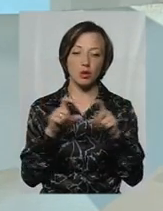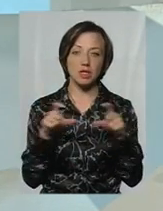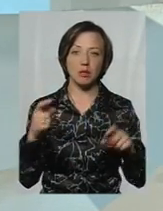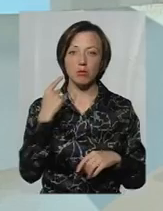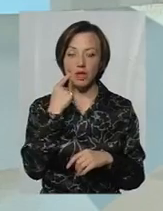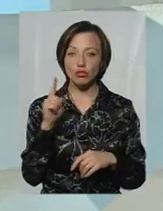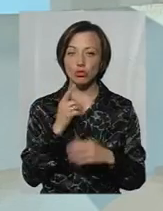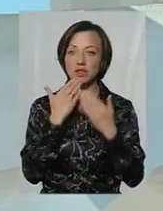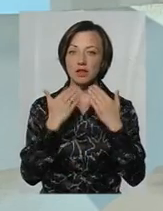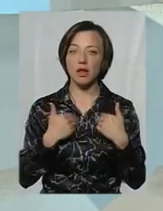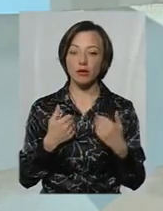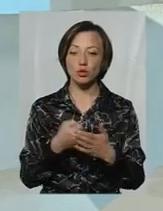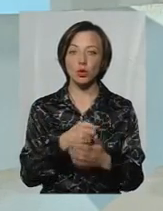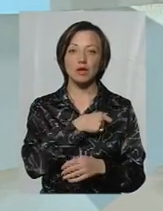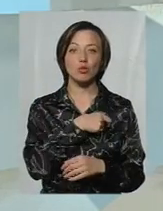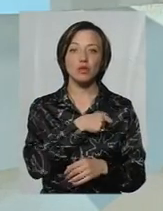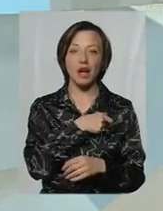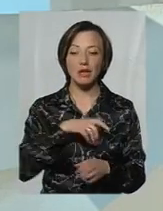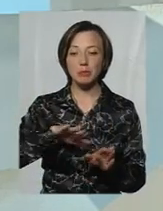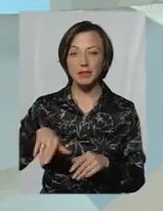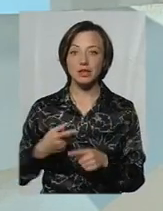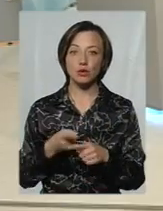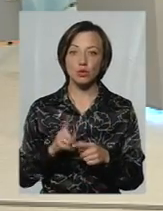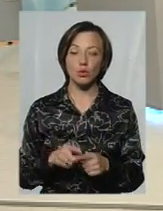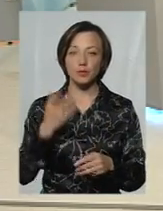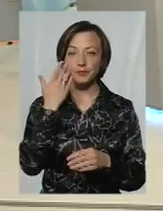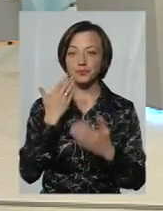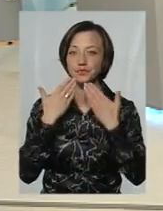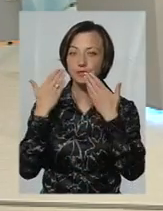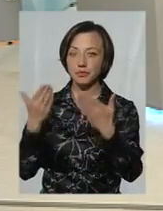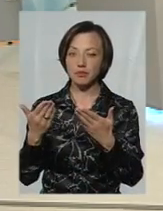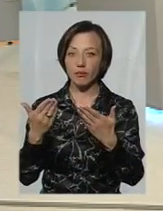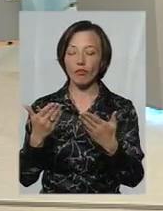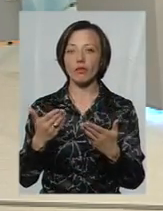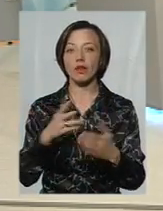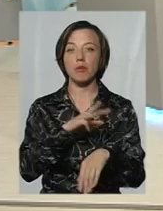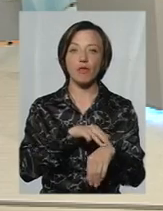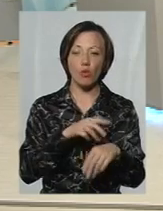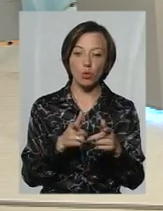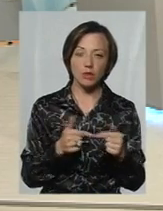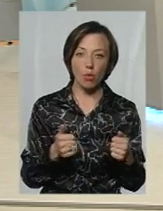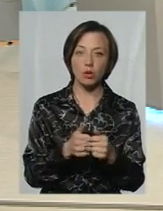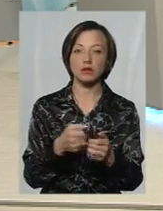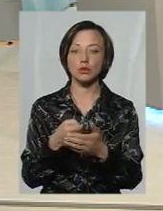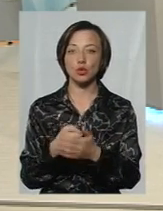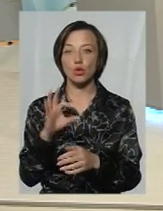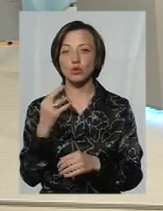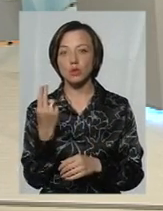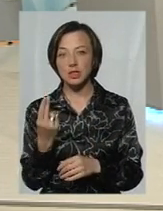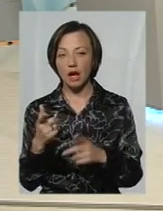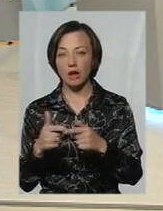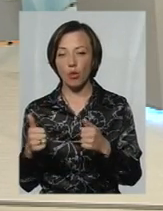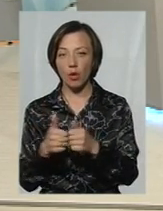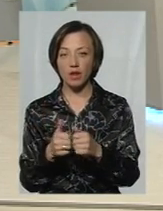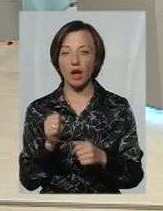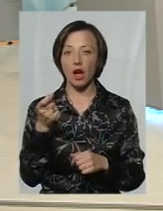що вони звертаються до депутатів після того, як звернулися до правоохоронних органів, до соціальних